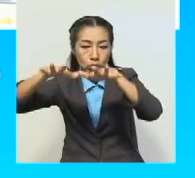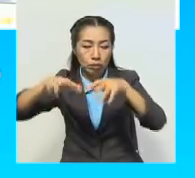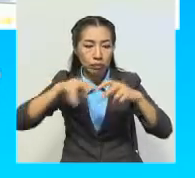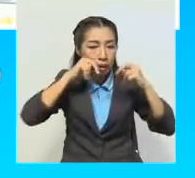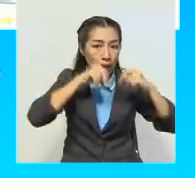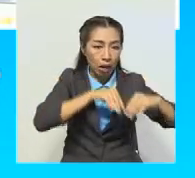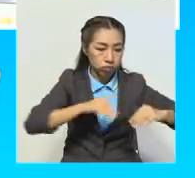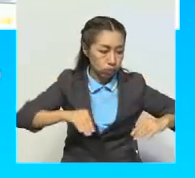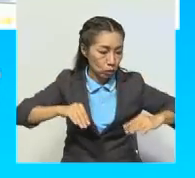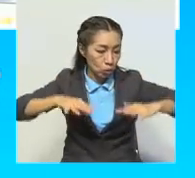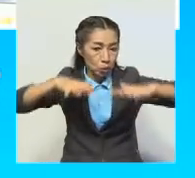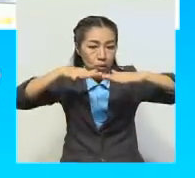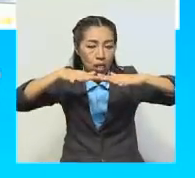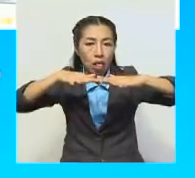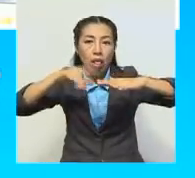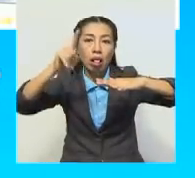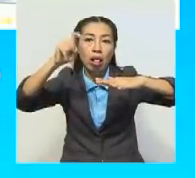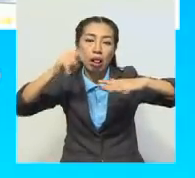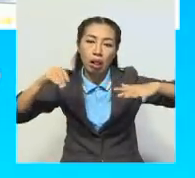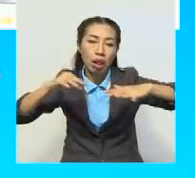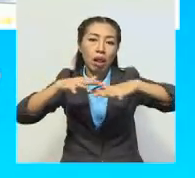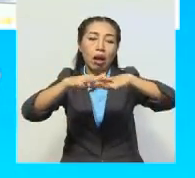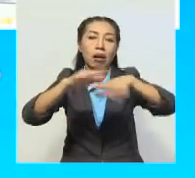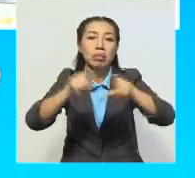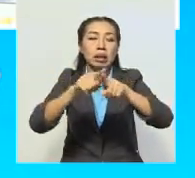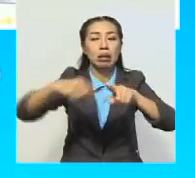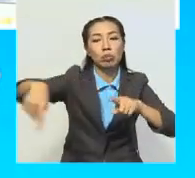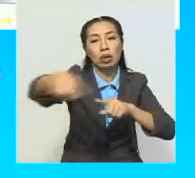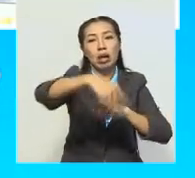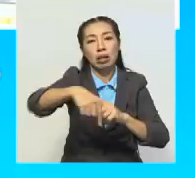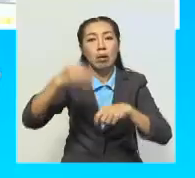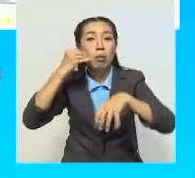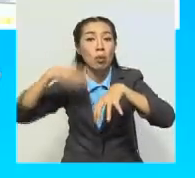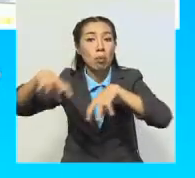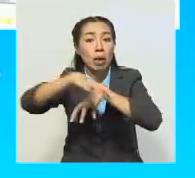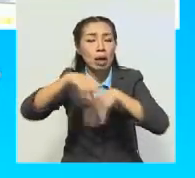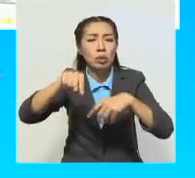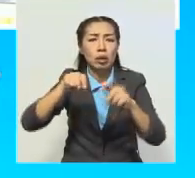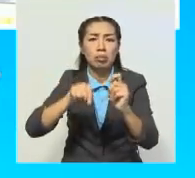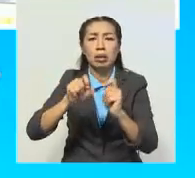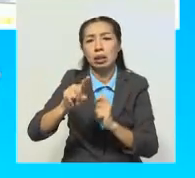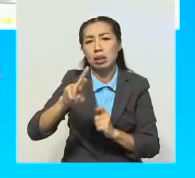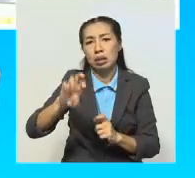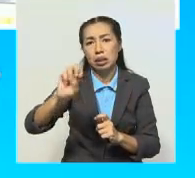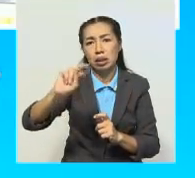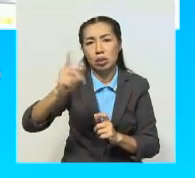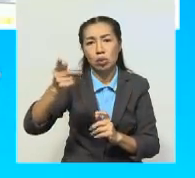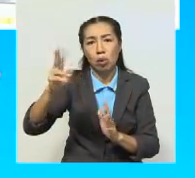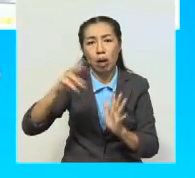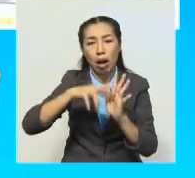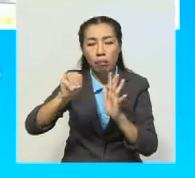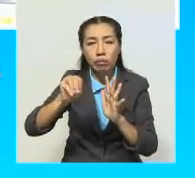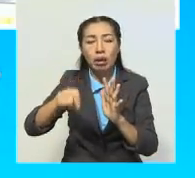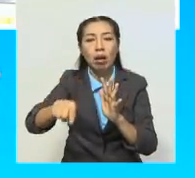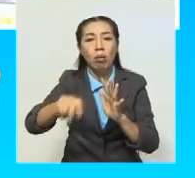ำอูนก็สูงขึ้นนะฮะเพราะงั้นพี่น้องประชาชนแถวนาว่าสีสงครามเนี่ยพวกนี้ก็จะได้ผลกระทบจากน้ำที่ท่วมท้นเข้